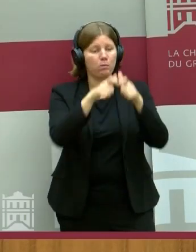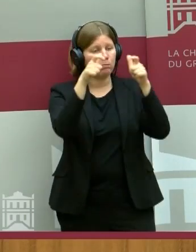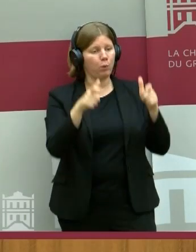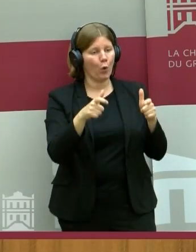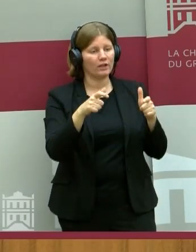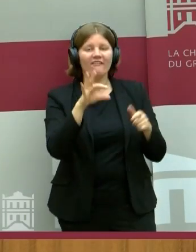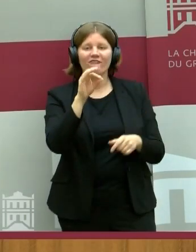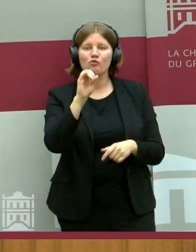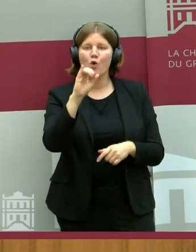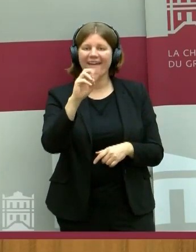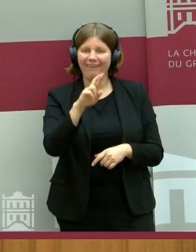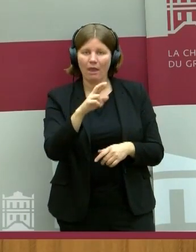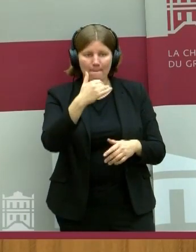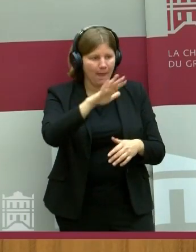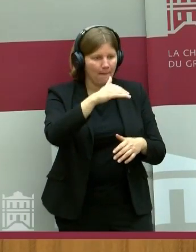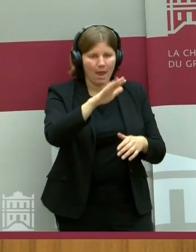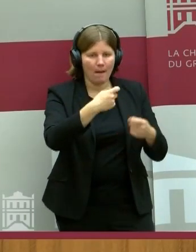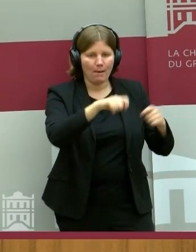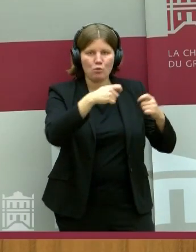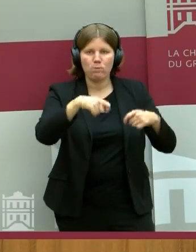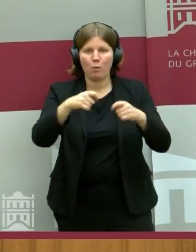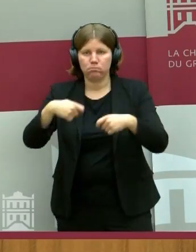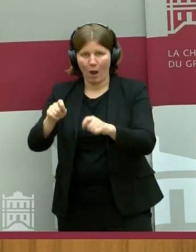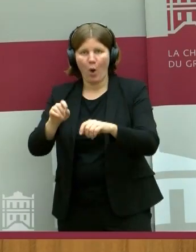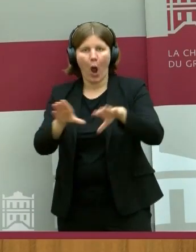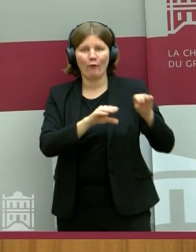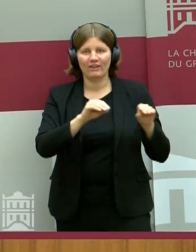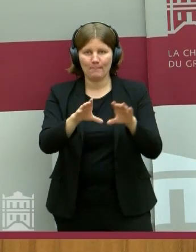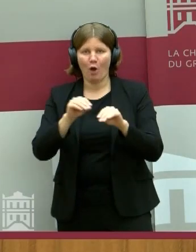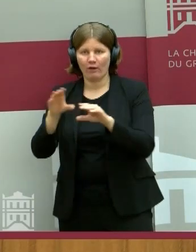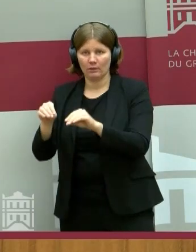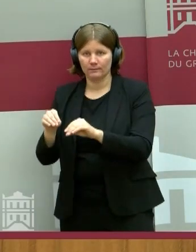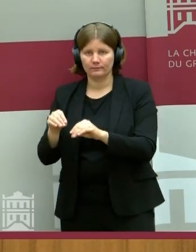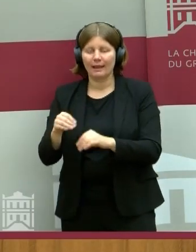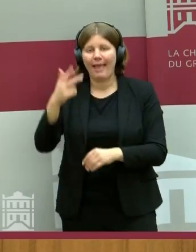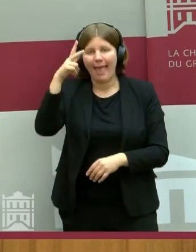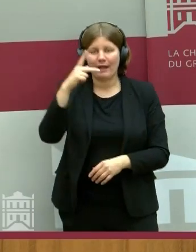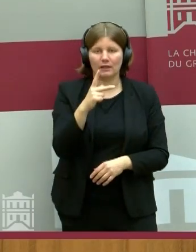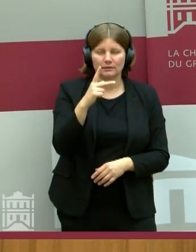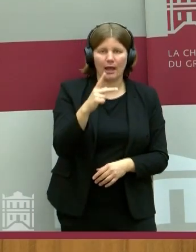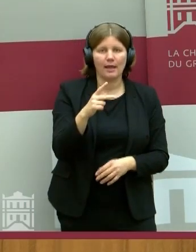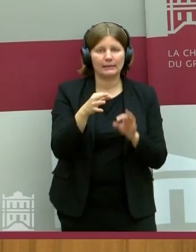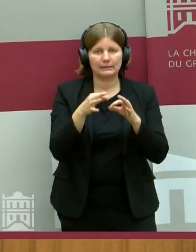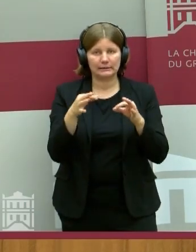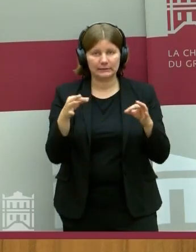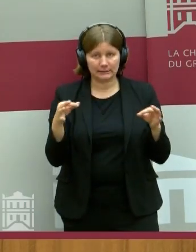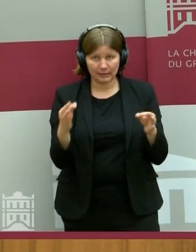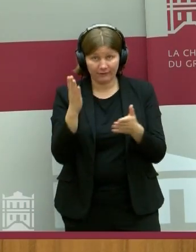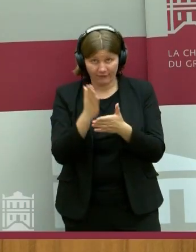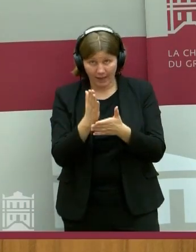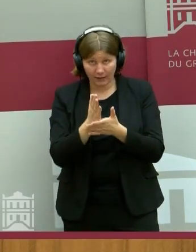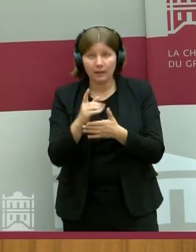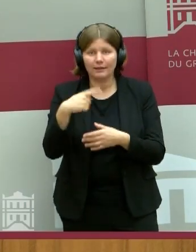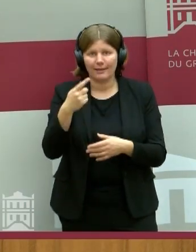immer mehr Leute abzuholen. Wir als Abnahmekapazität. Kapazitäten, ja, direkt, ich meine, das ist fertig und dann ganz gerne, nicht mehr früh, wenn ich kann am ersten